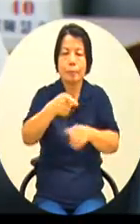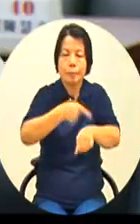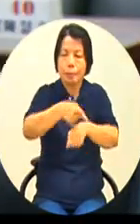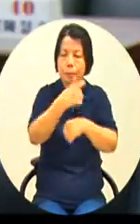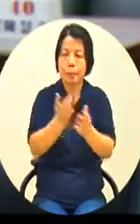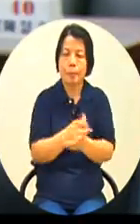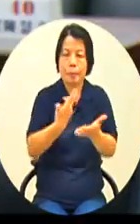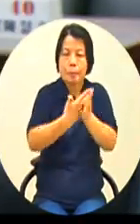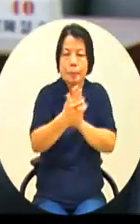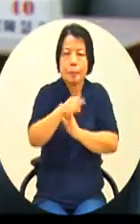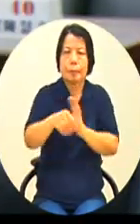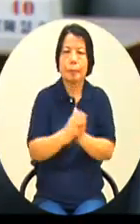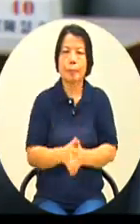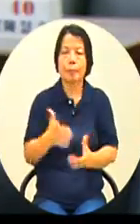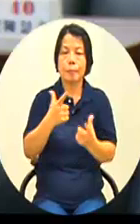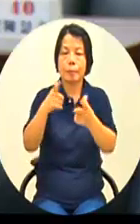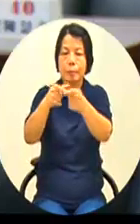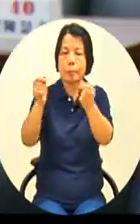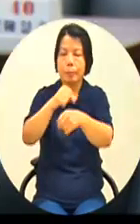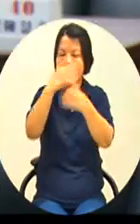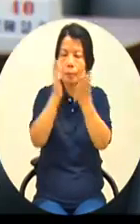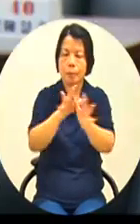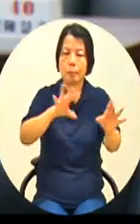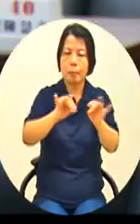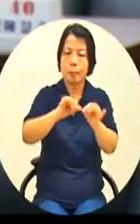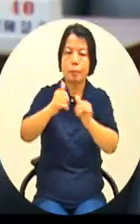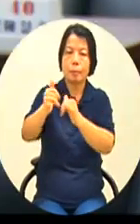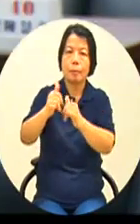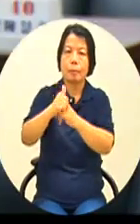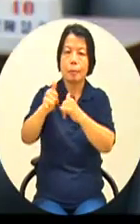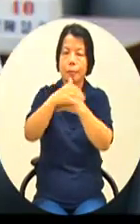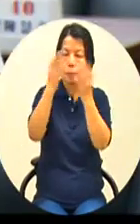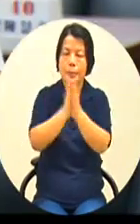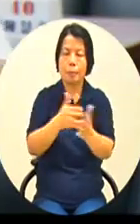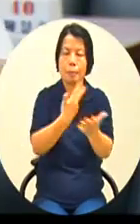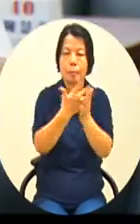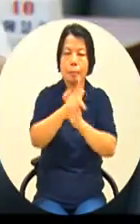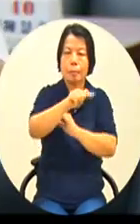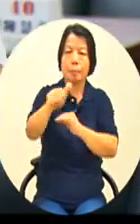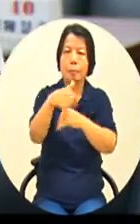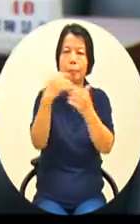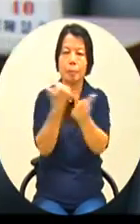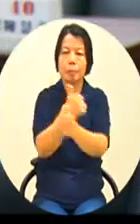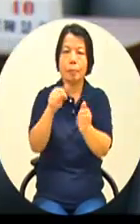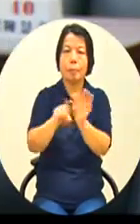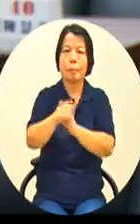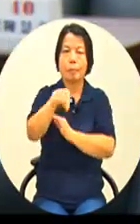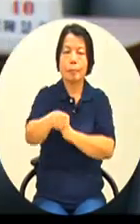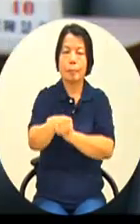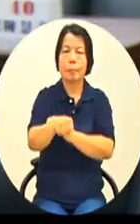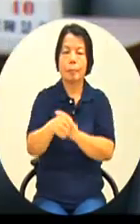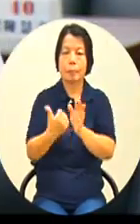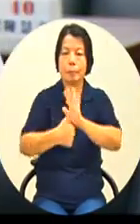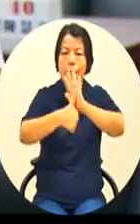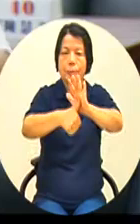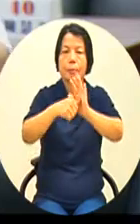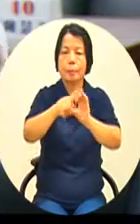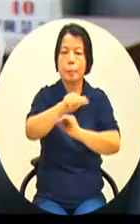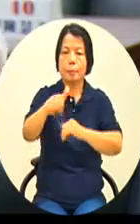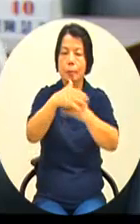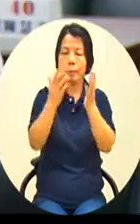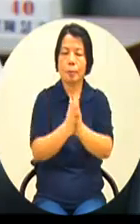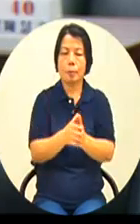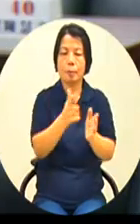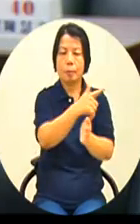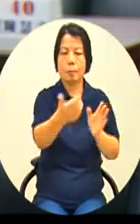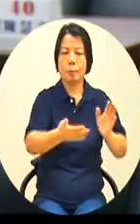日本拢有甲因地方的所有的艺术物件，伊吉祥物也是代表因的所在的物件，拢会摕出来伫遐